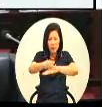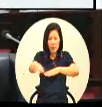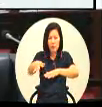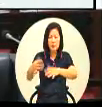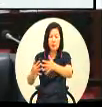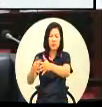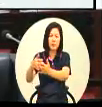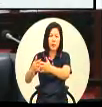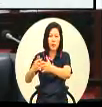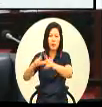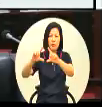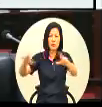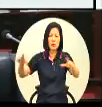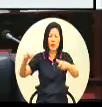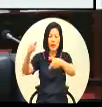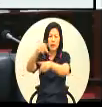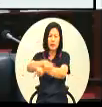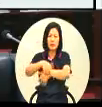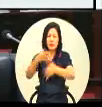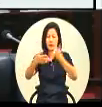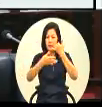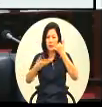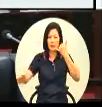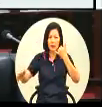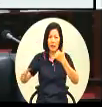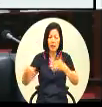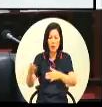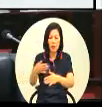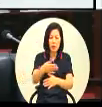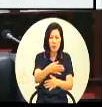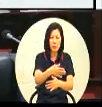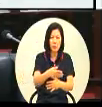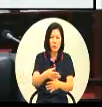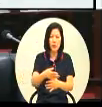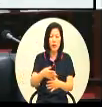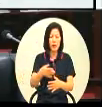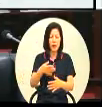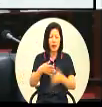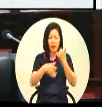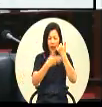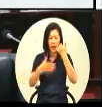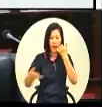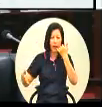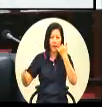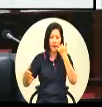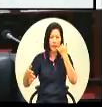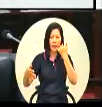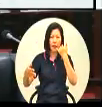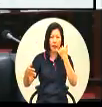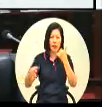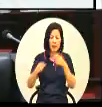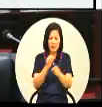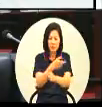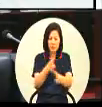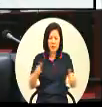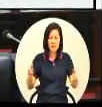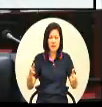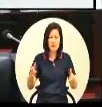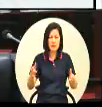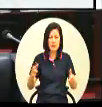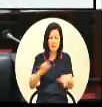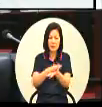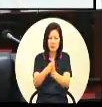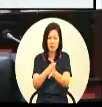导致我们很多鱼类、海洋生物啊，已经变成畸形。我不知道大家有没有看得很清